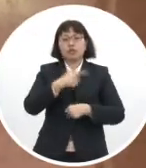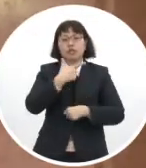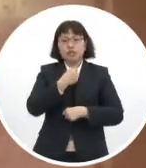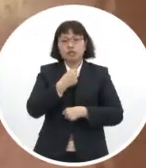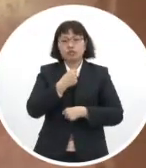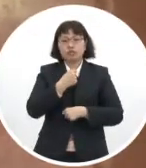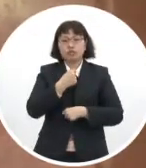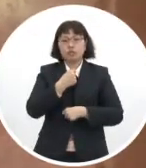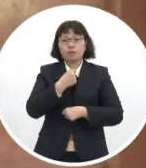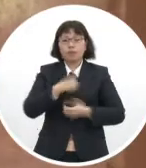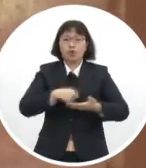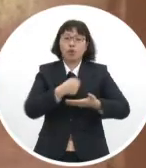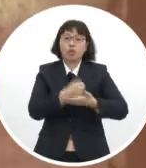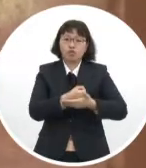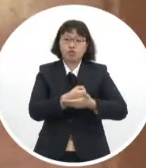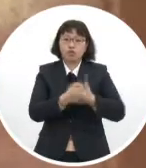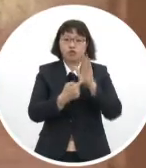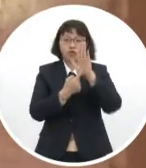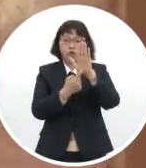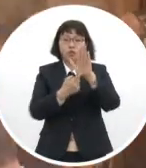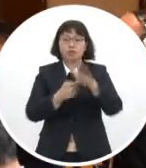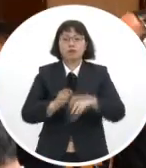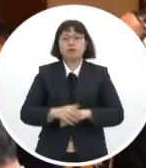力強く決意を示したよ。